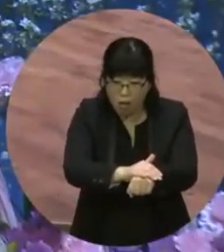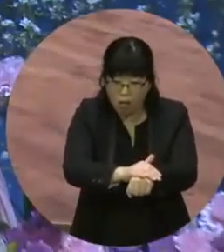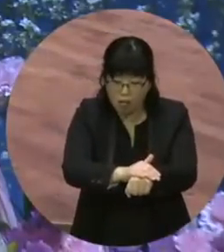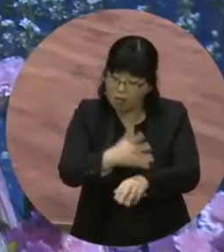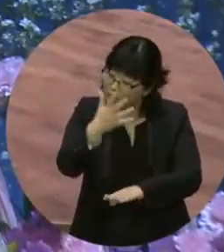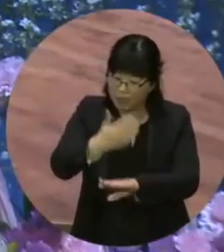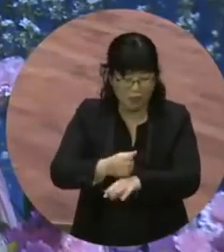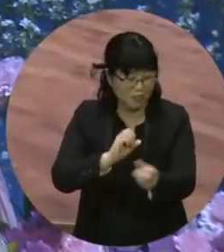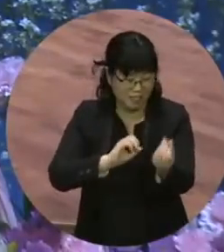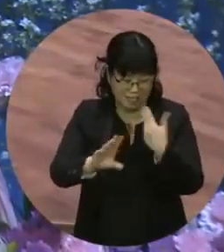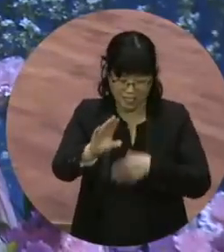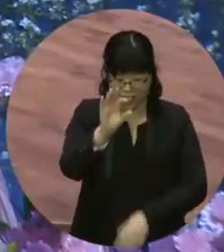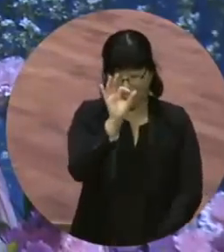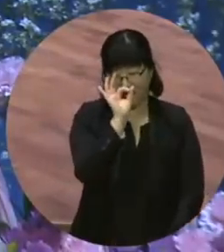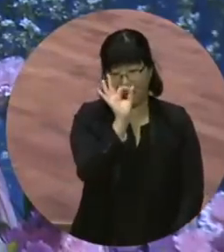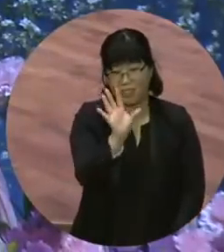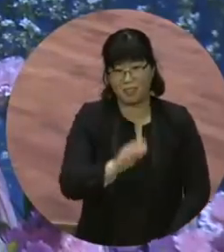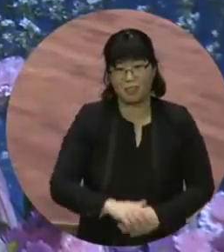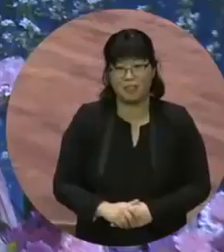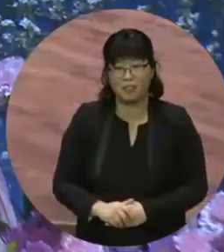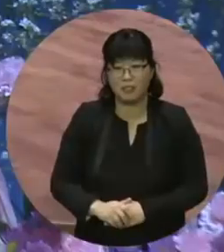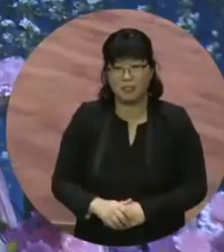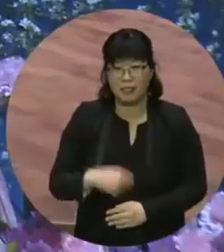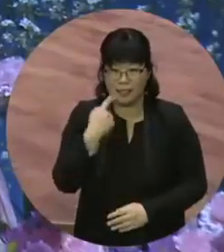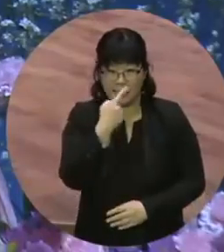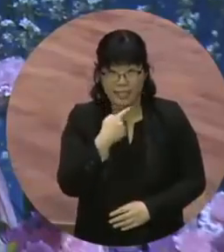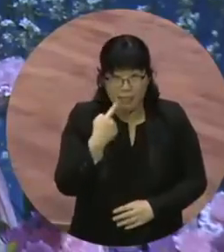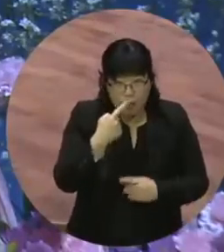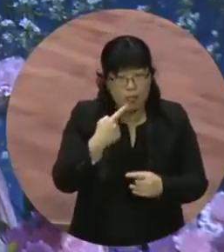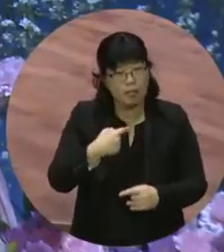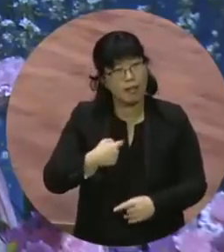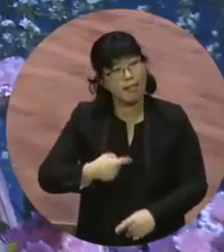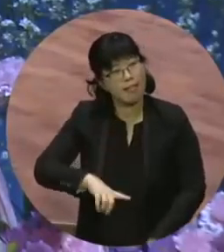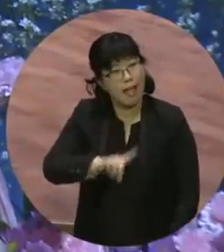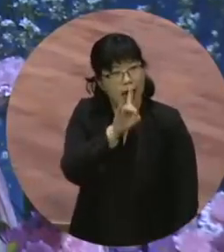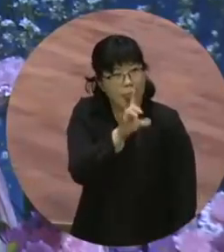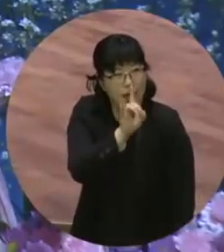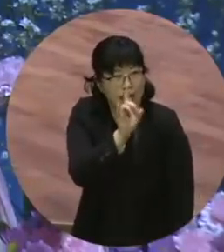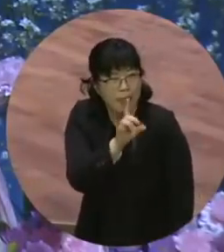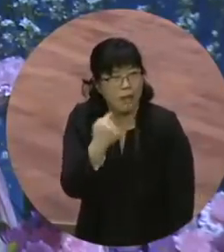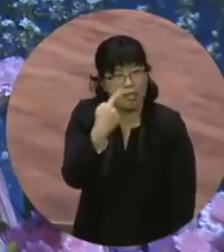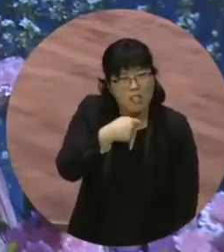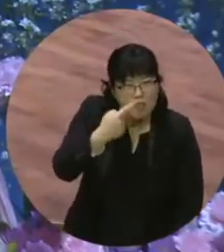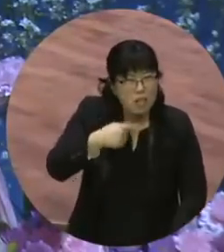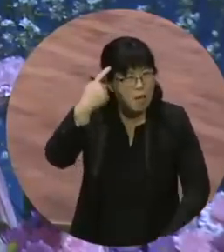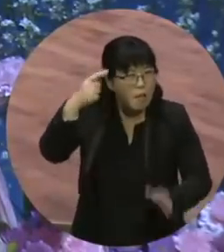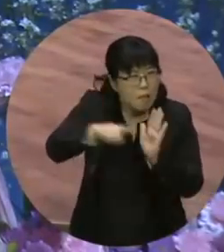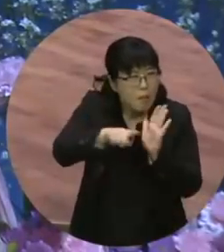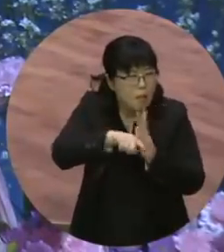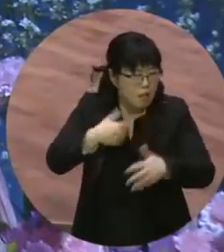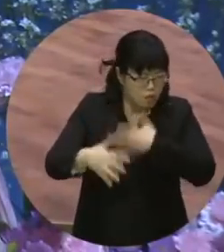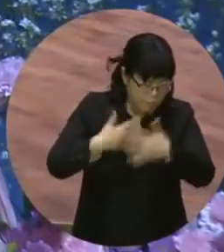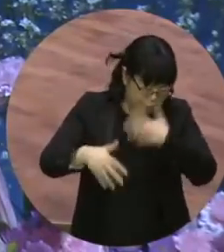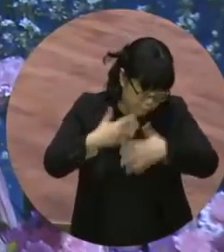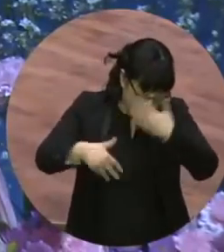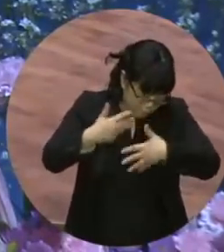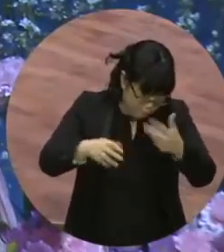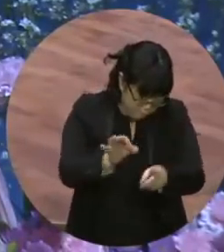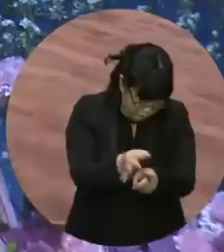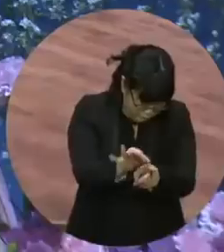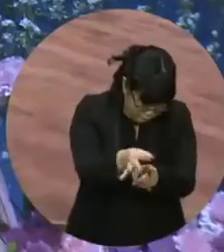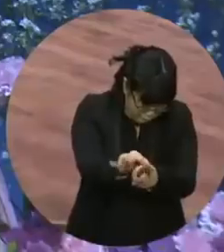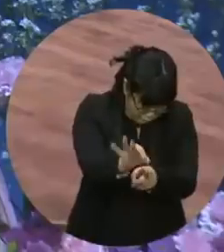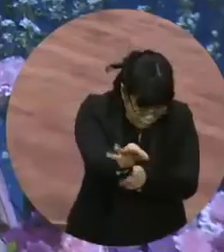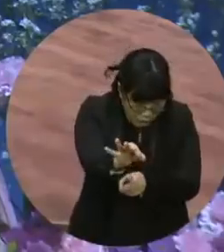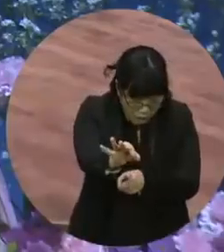이 입술로 기도하잖아요. 그렇죠? 그럼 이 입술로 나오는 말도 책임지세요. 의식하세요. 하나님 듣고 사단이 듣고